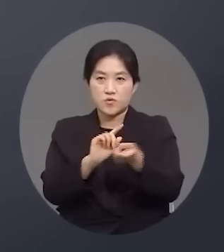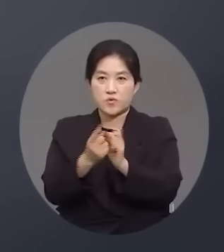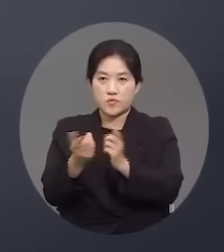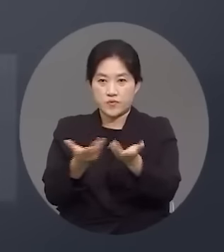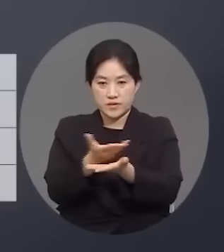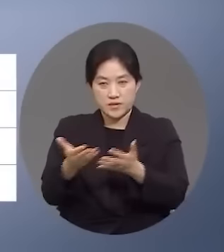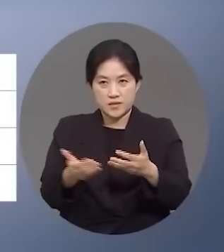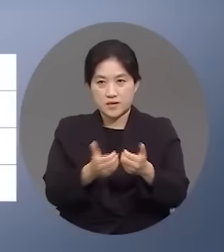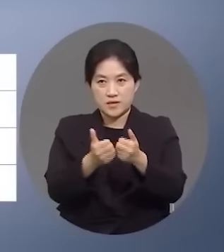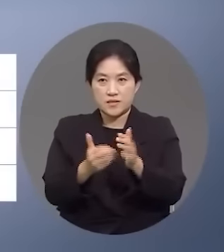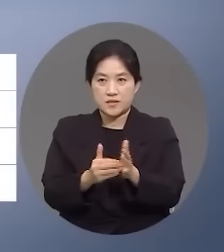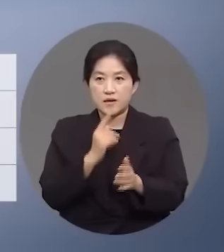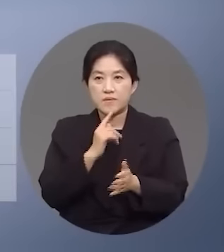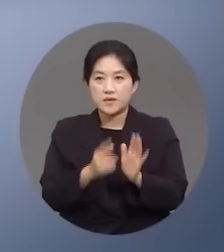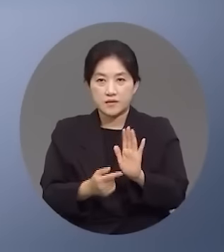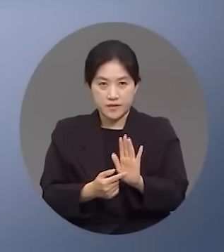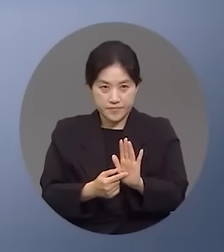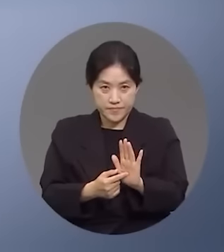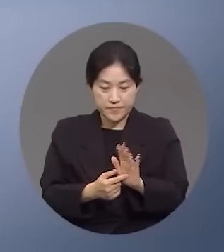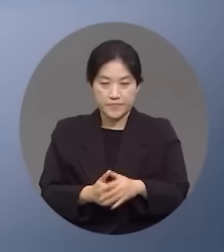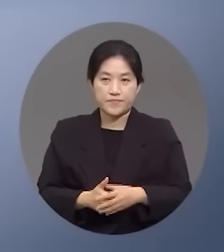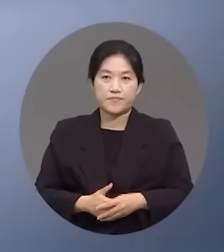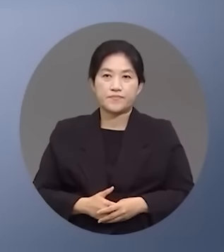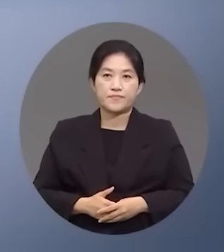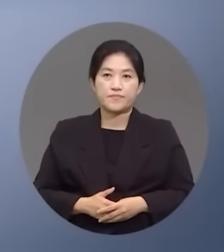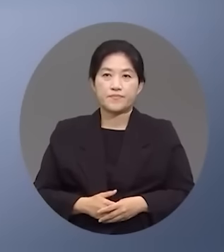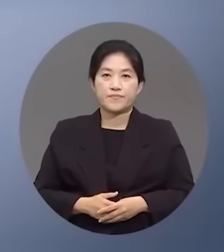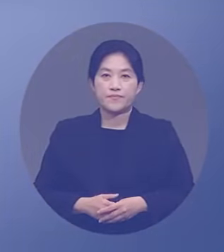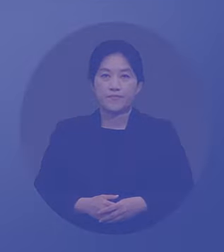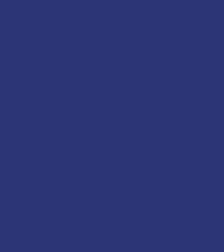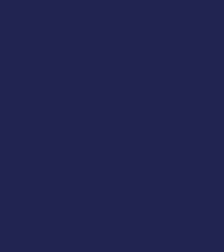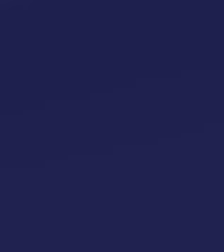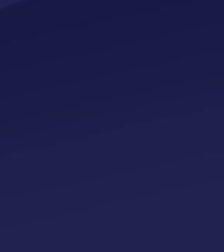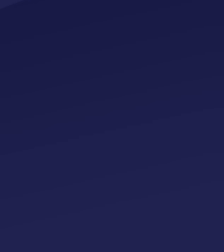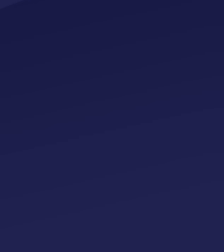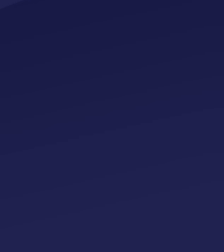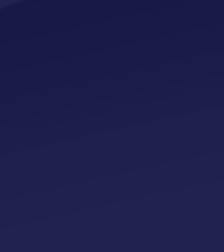나눴다고 답변했습니다 MBC 뉴스 조명합니다